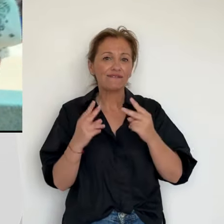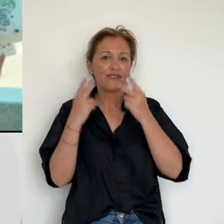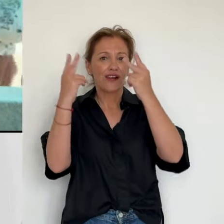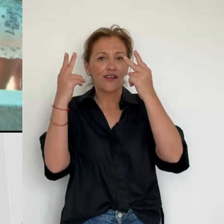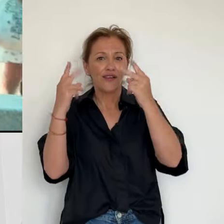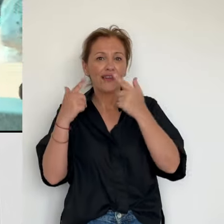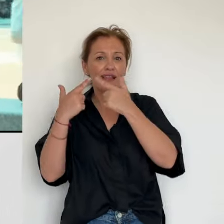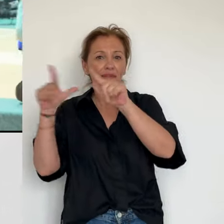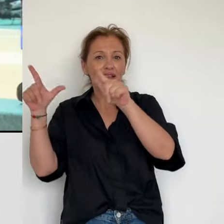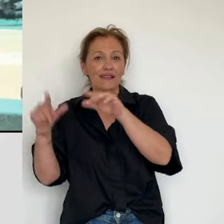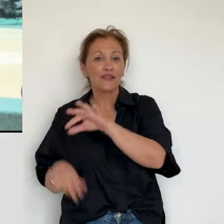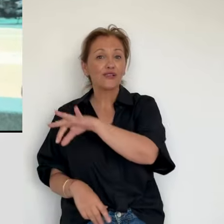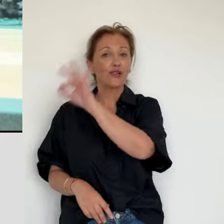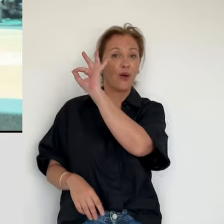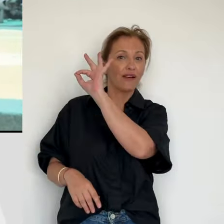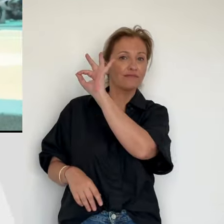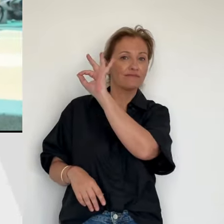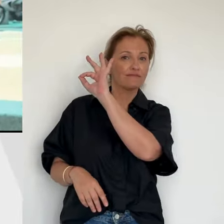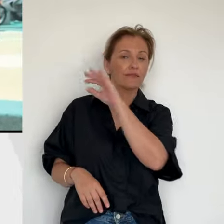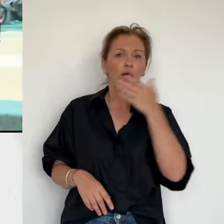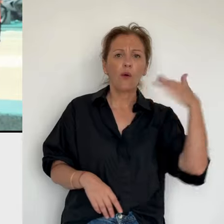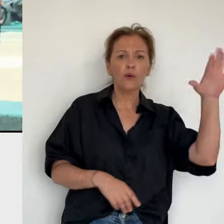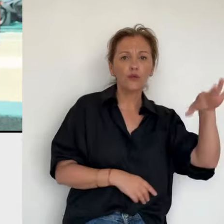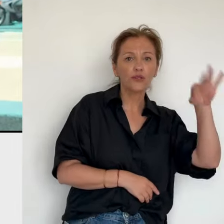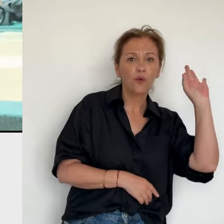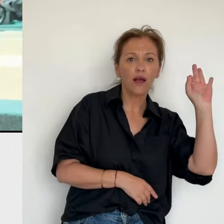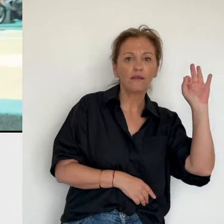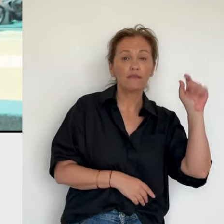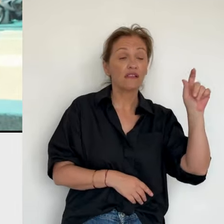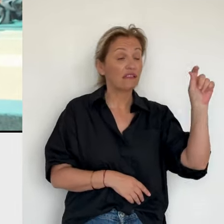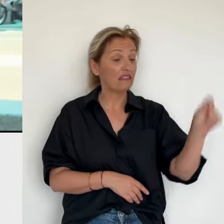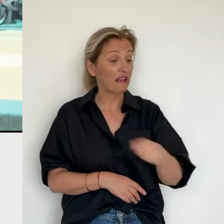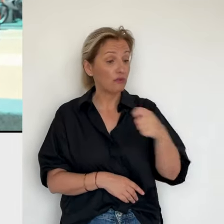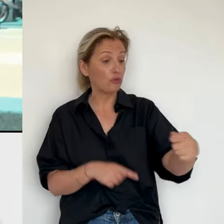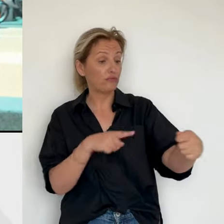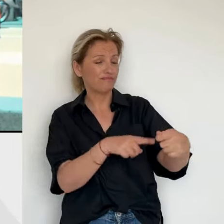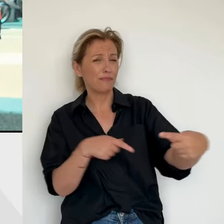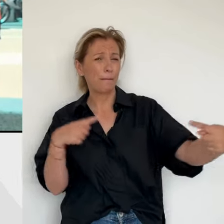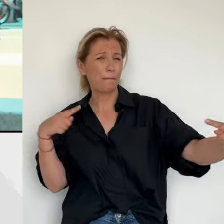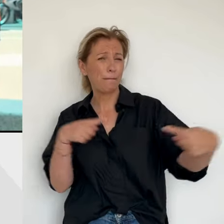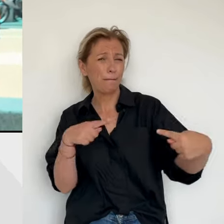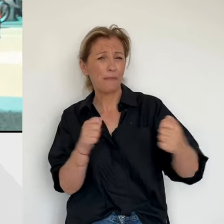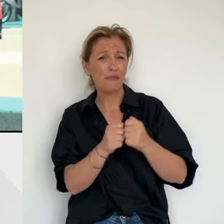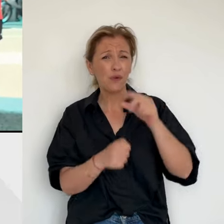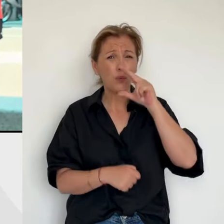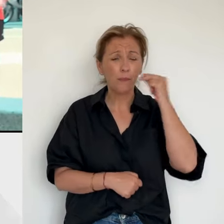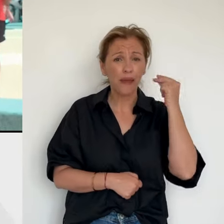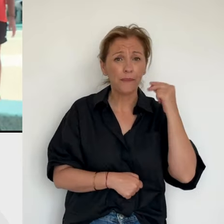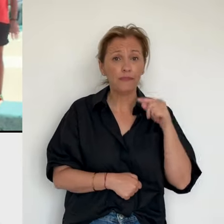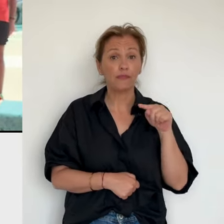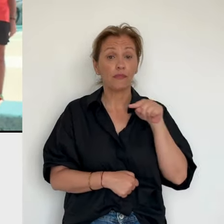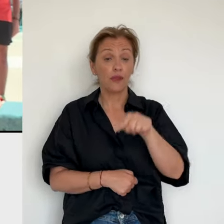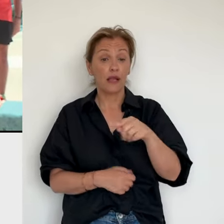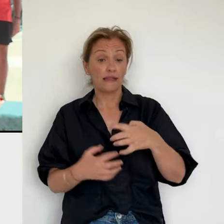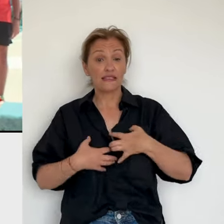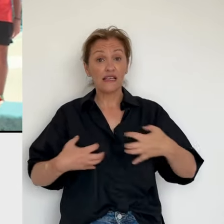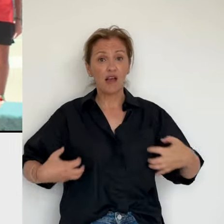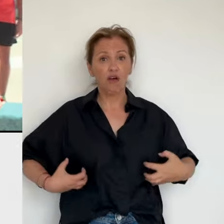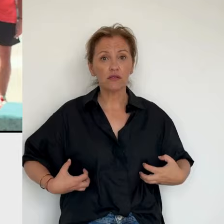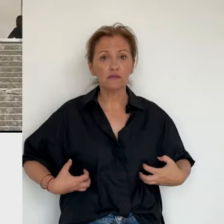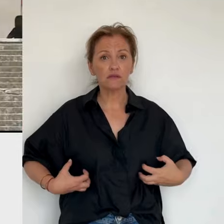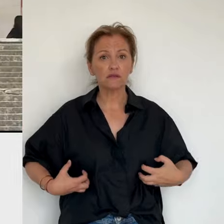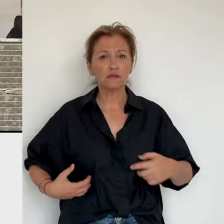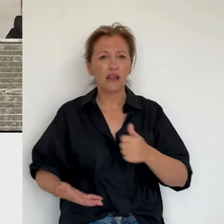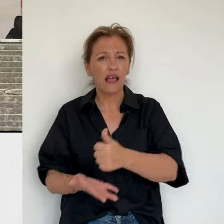notre morale aussi en même temps, qui correspond avec la liberté et notre libre arbitre aussi. Du coup, j'en ai aussi parlé dans mon